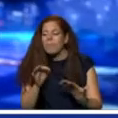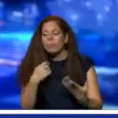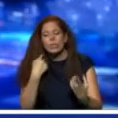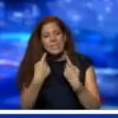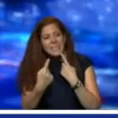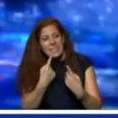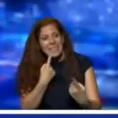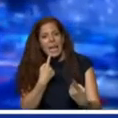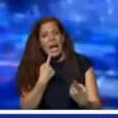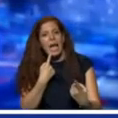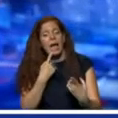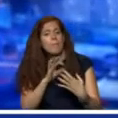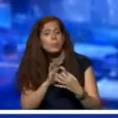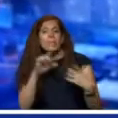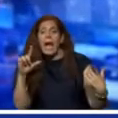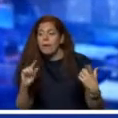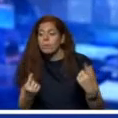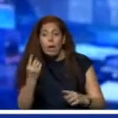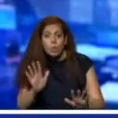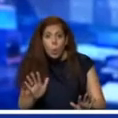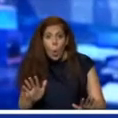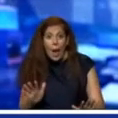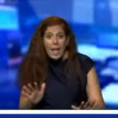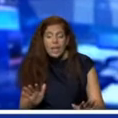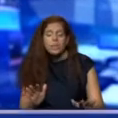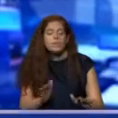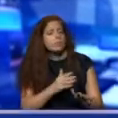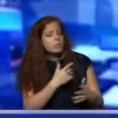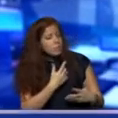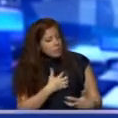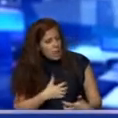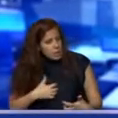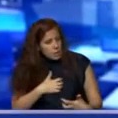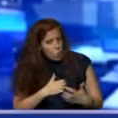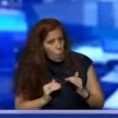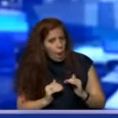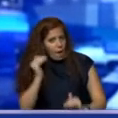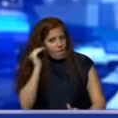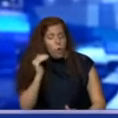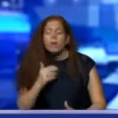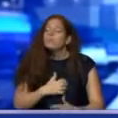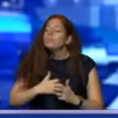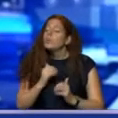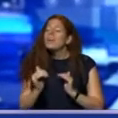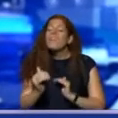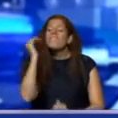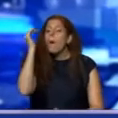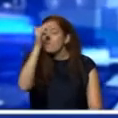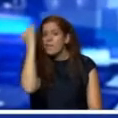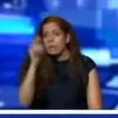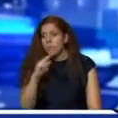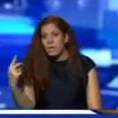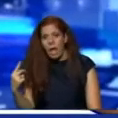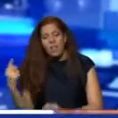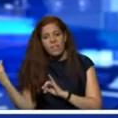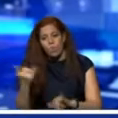שיח מנותק ממה שקורה, כלומר, סף התסכול היה גבוה מדי, סף התסכול היה גבוה מדי, כי בצד אחד